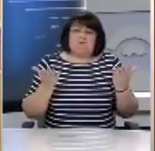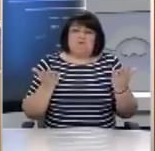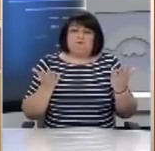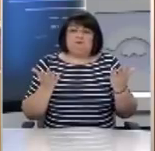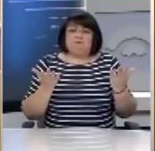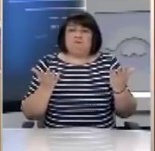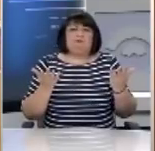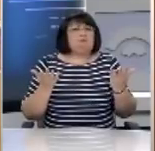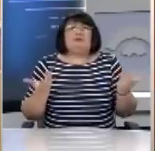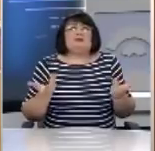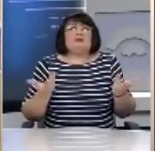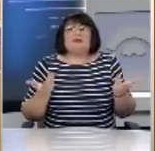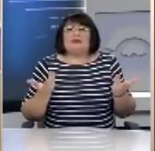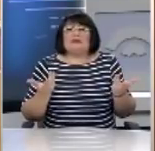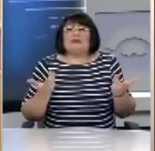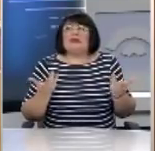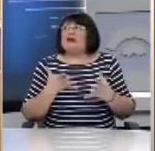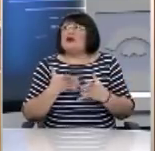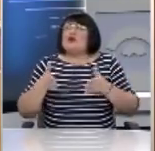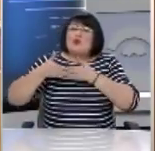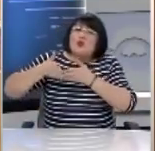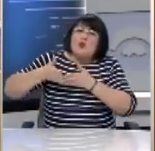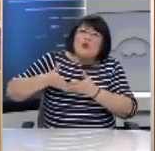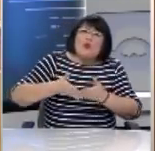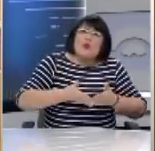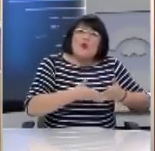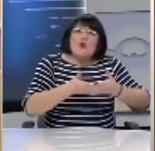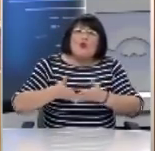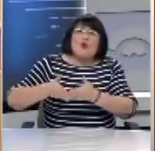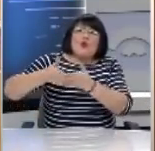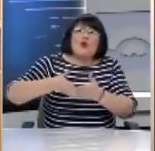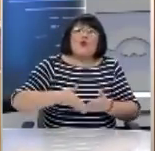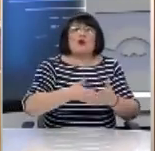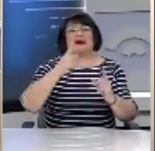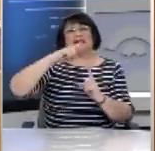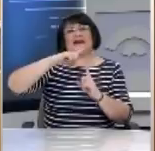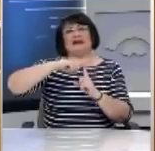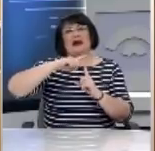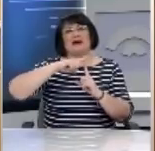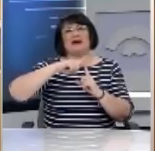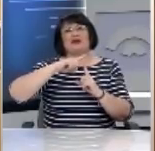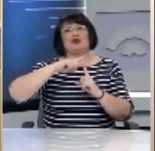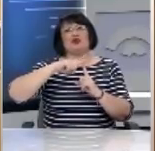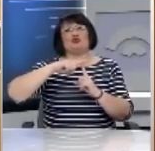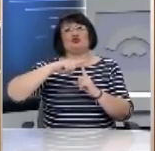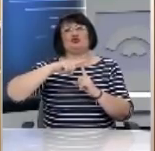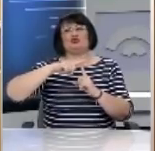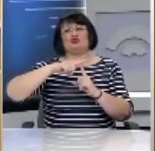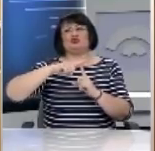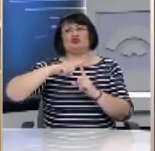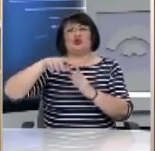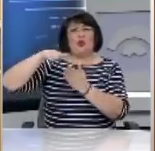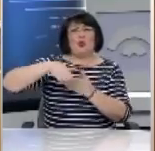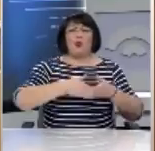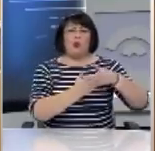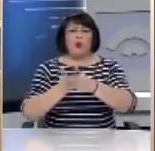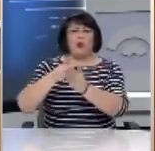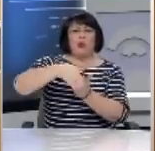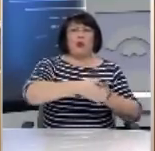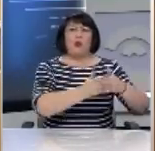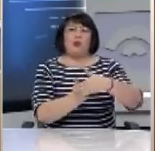Θα βάζουν, λέει, μεγάλα σκάφη να κάνουν τεχνητούς σχηματισμούς ώστε να